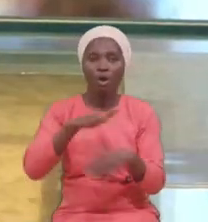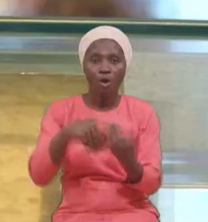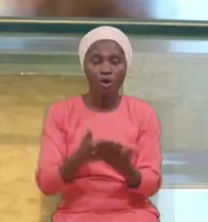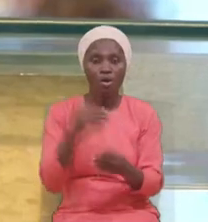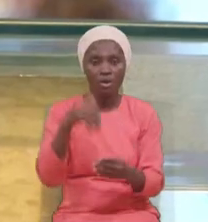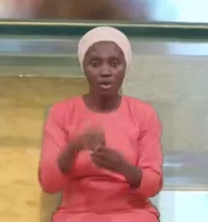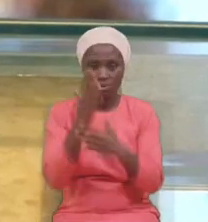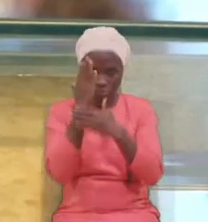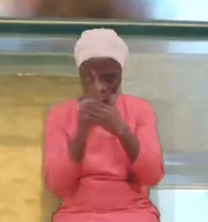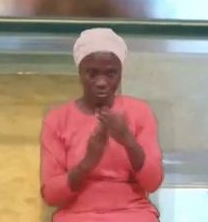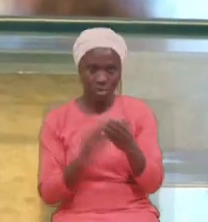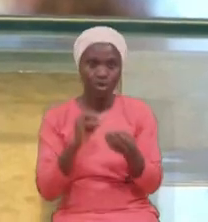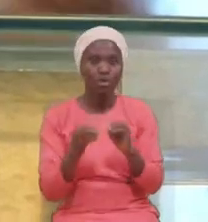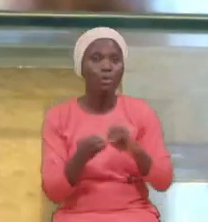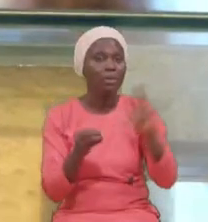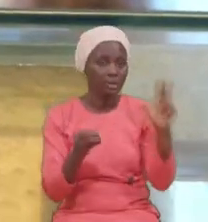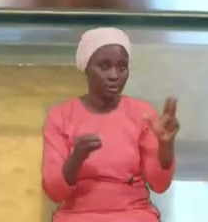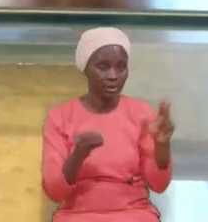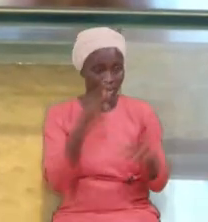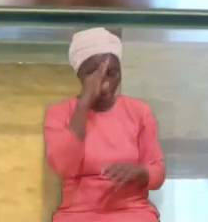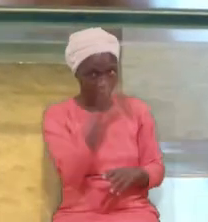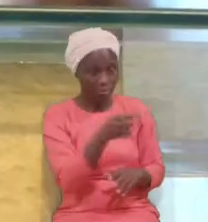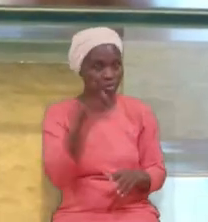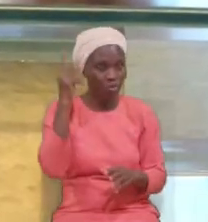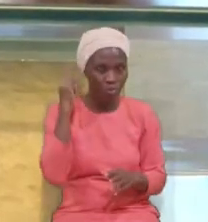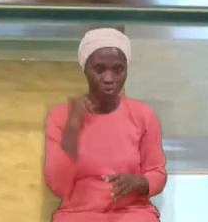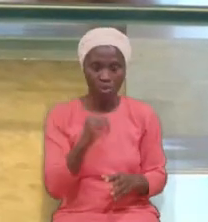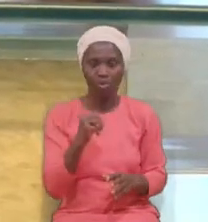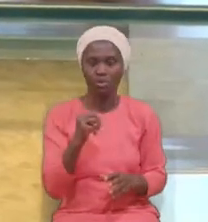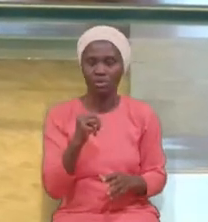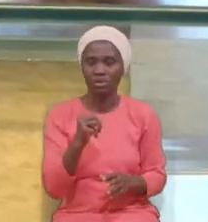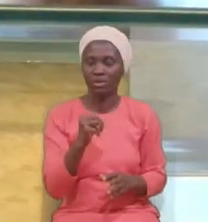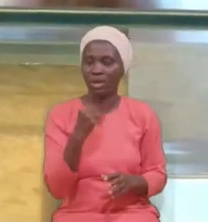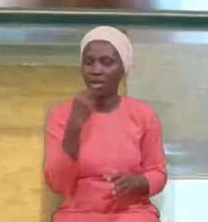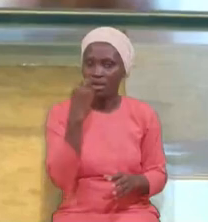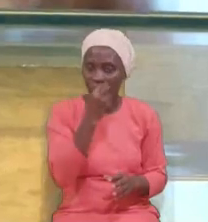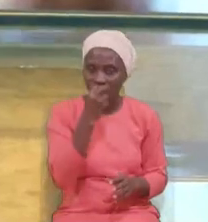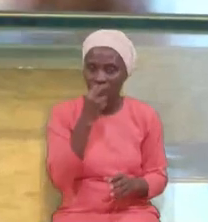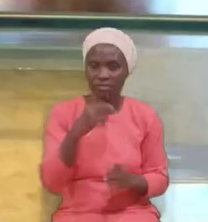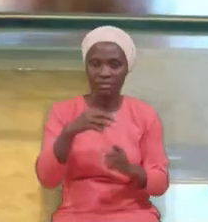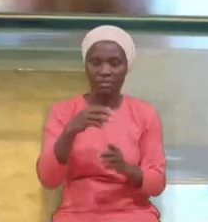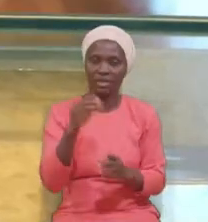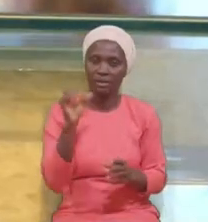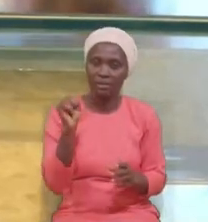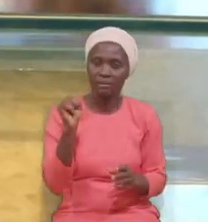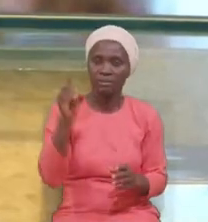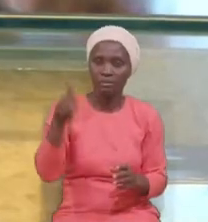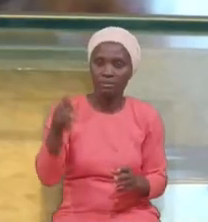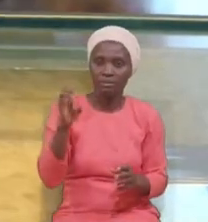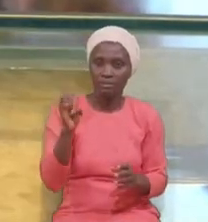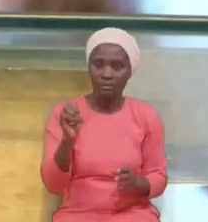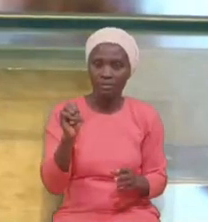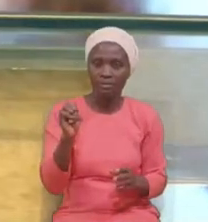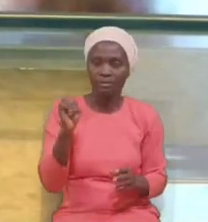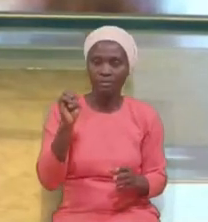en toute humilité devant lui. 3. Il était spécifique dans la prière. Il a dit,